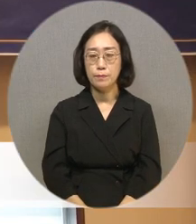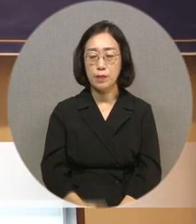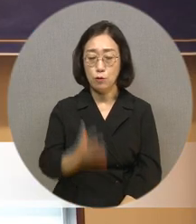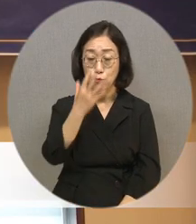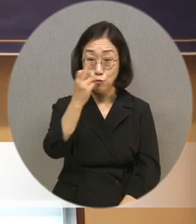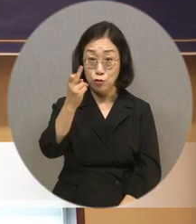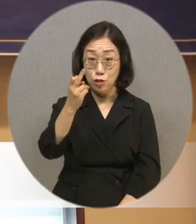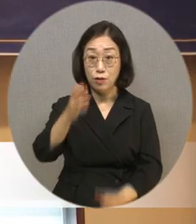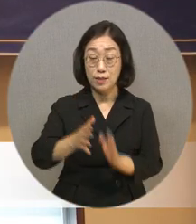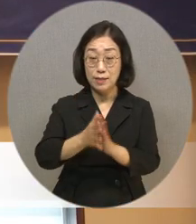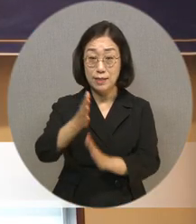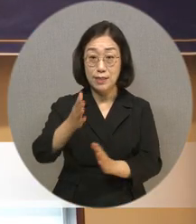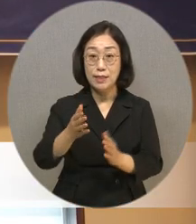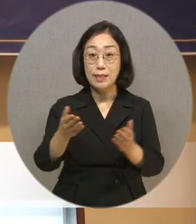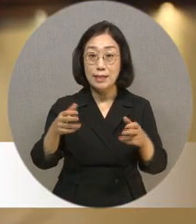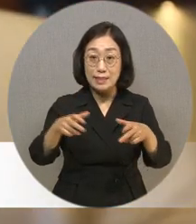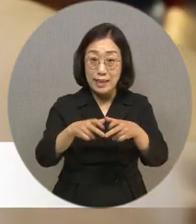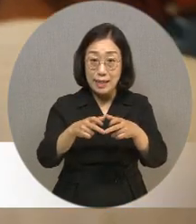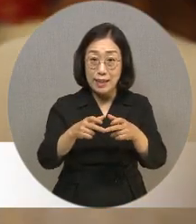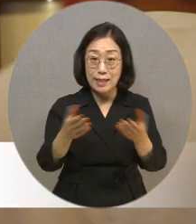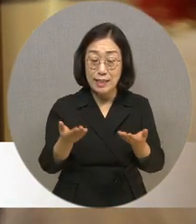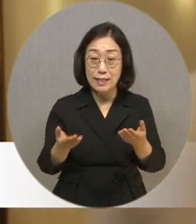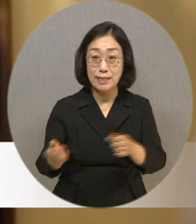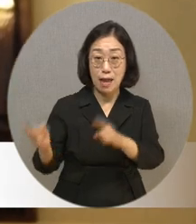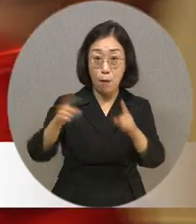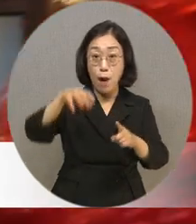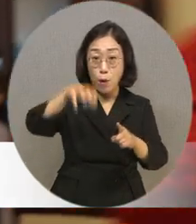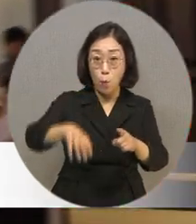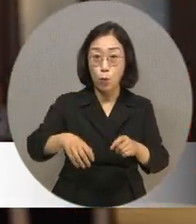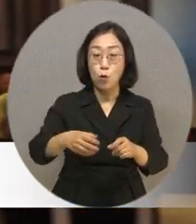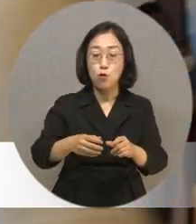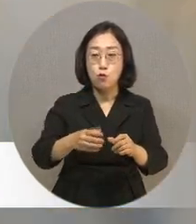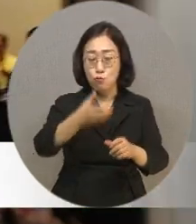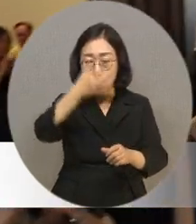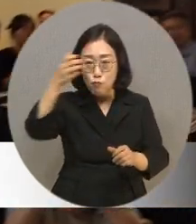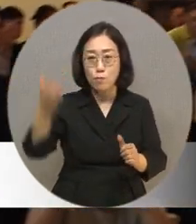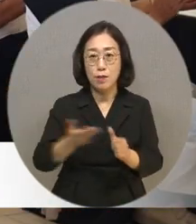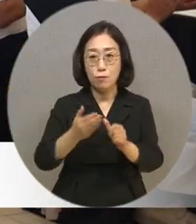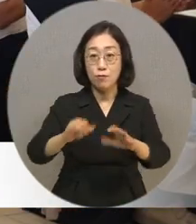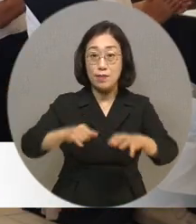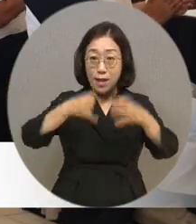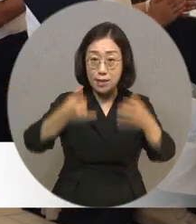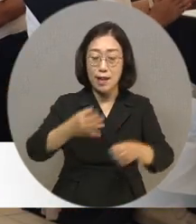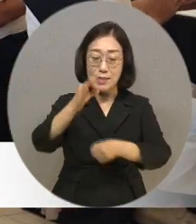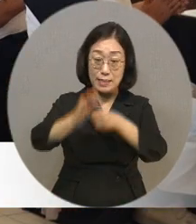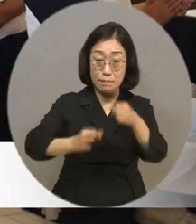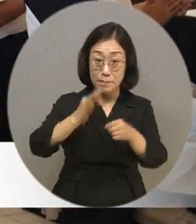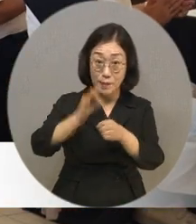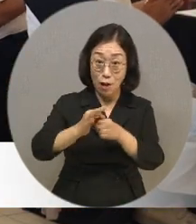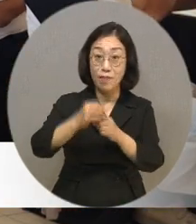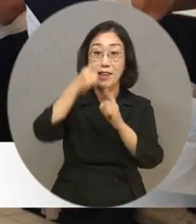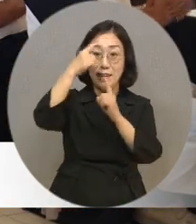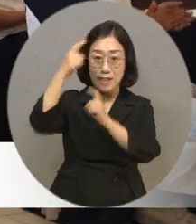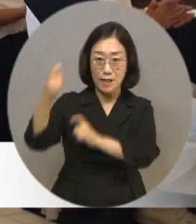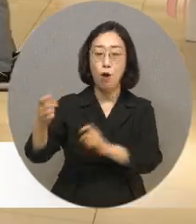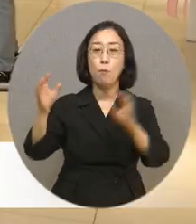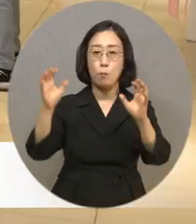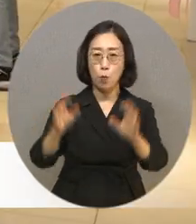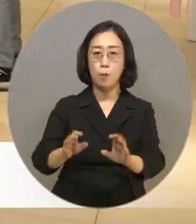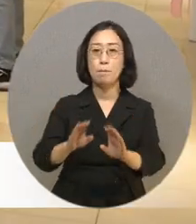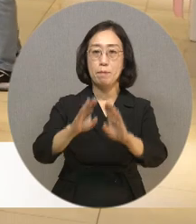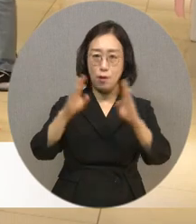순천시 장애인 직업재활시설 꿈을 키우는 세상이 개원 10주년 기념식을 진행했습니다.